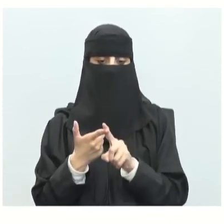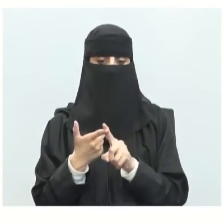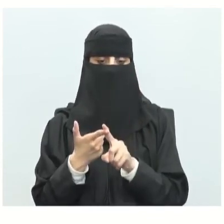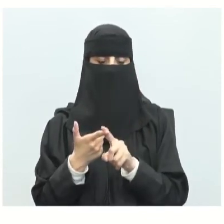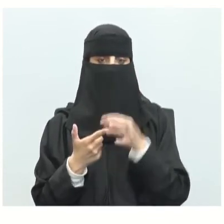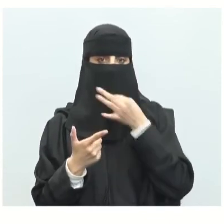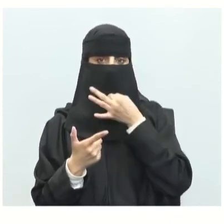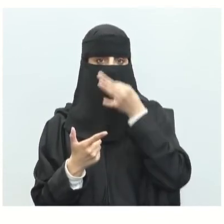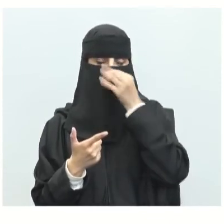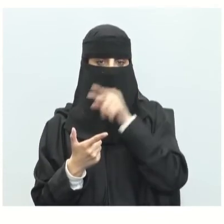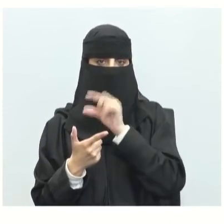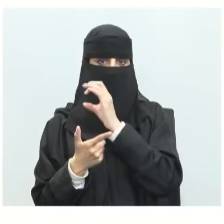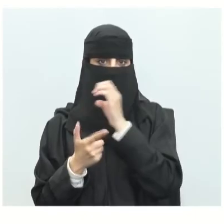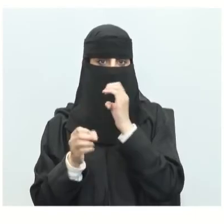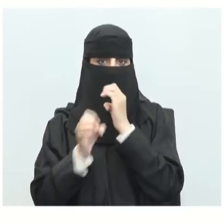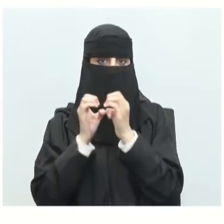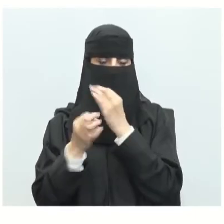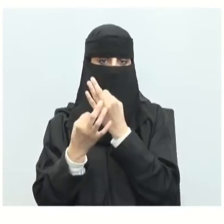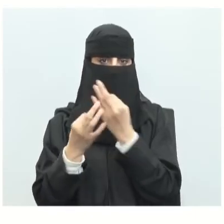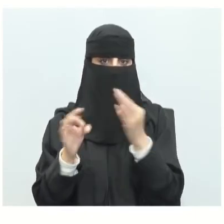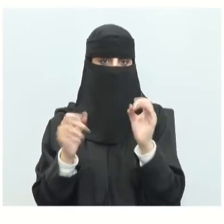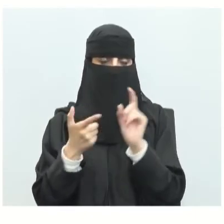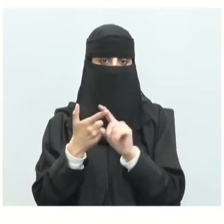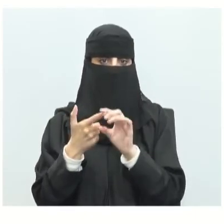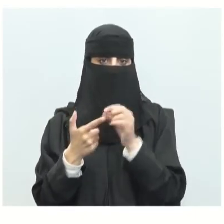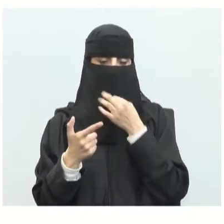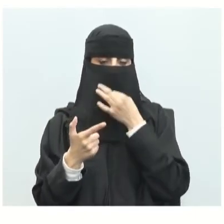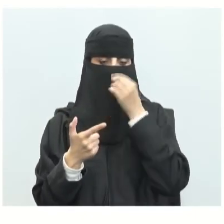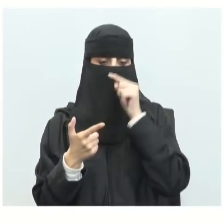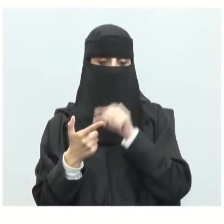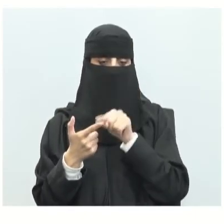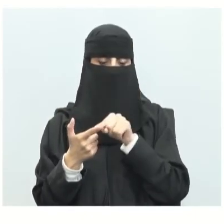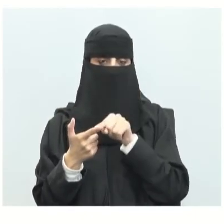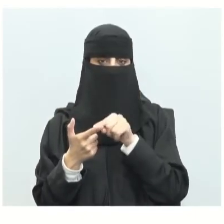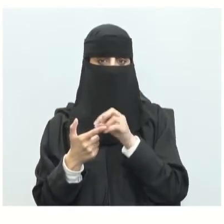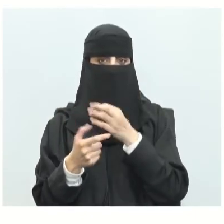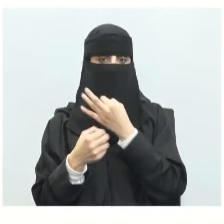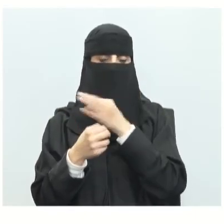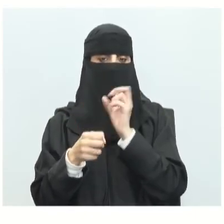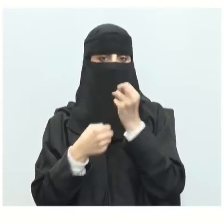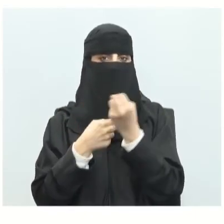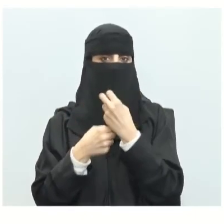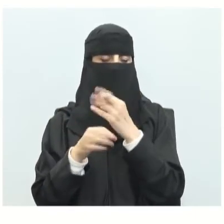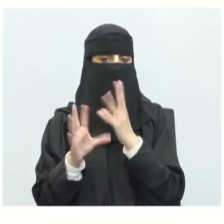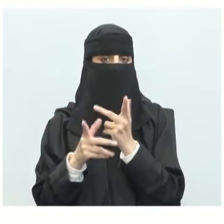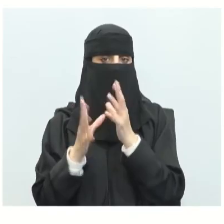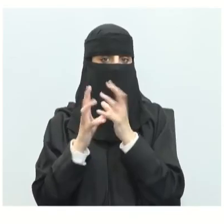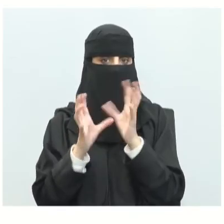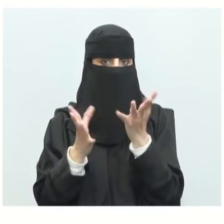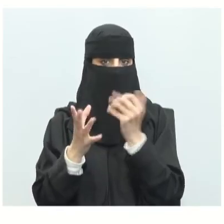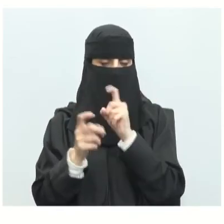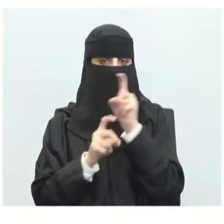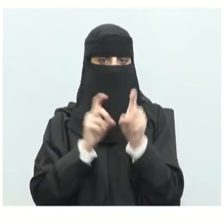والى ما تدعونا اول الايات التي نزلت عليه وما تفسيرها